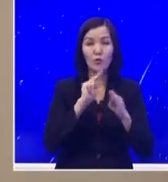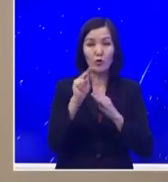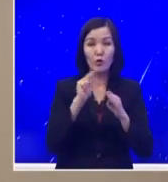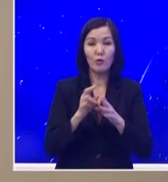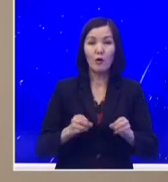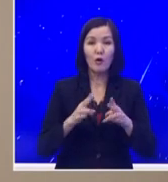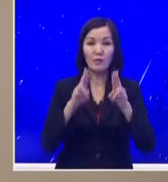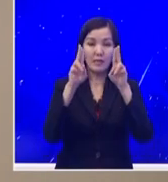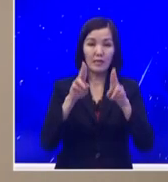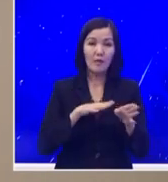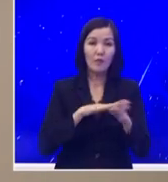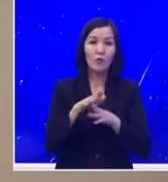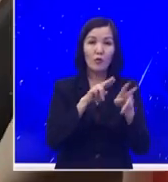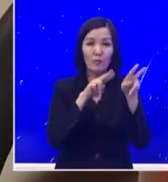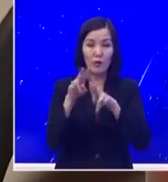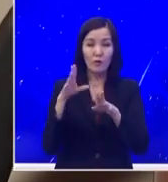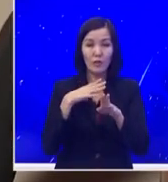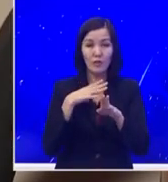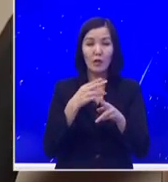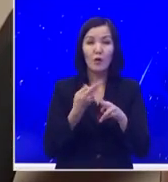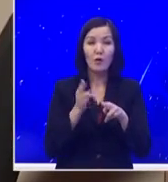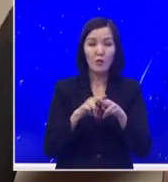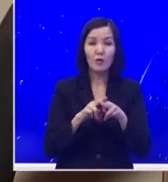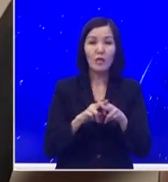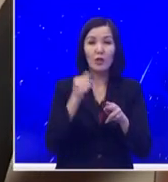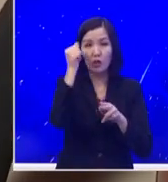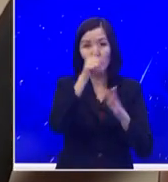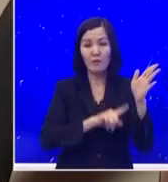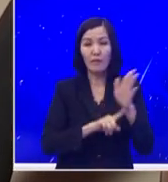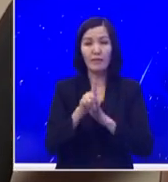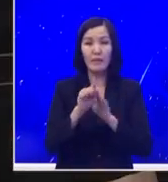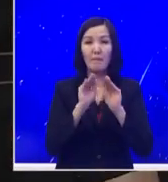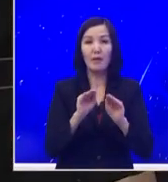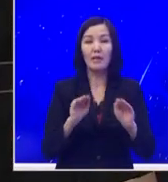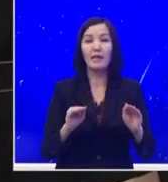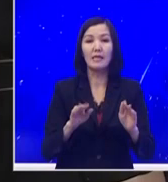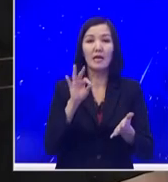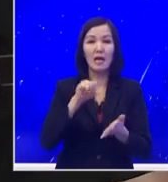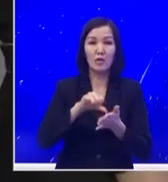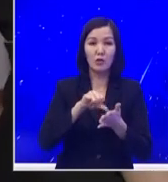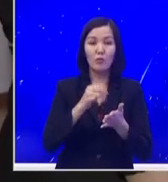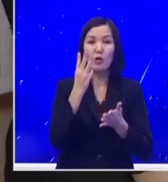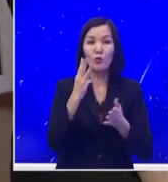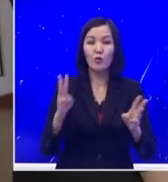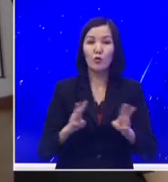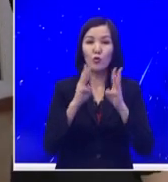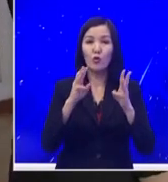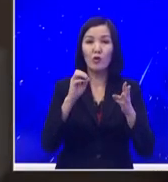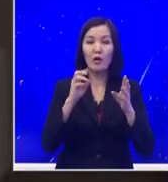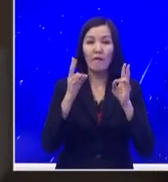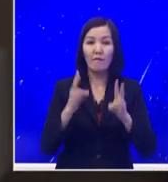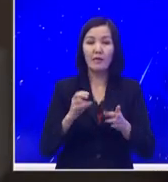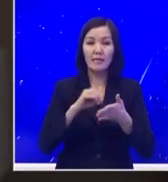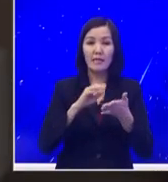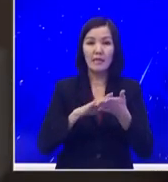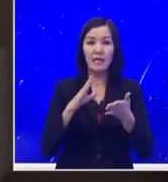қауіпсіздік талаптарының орындалысын бақылауда ұстайды. Себебі жыл басынан облыста балалардың шалағайлығынан 4 өрт фактісі тіркеліпті.